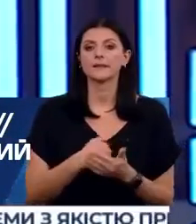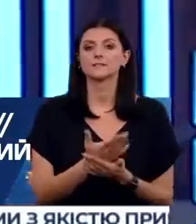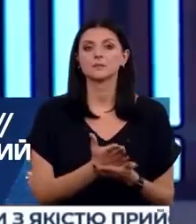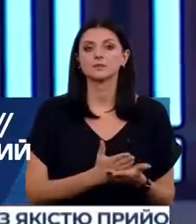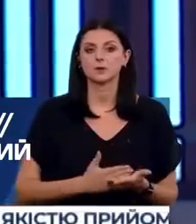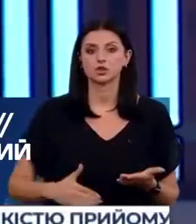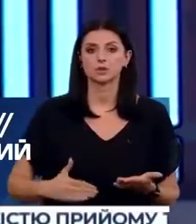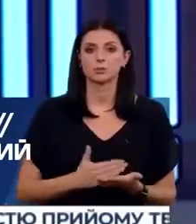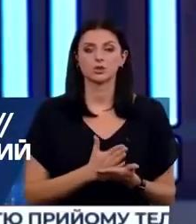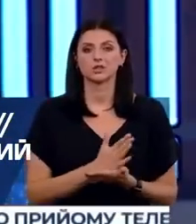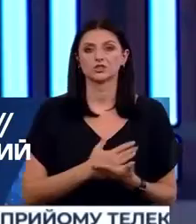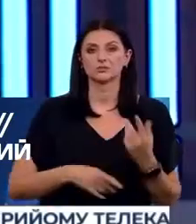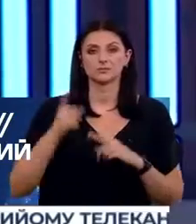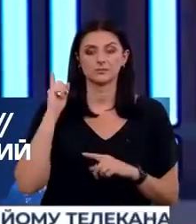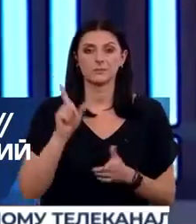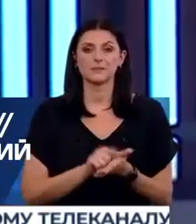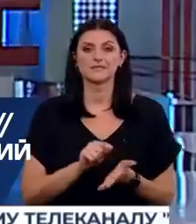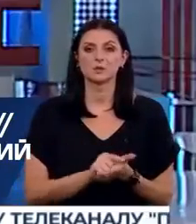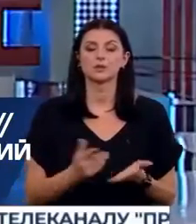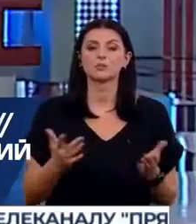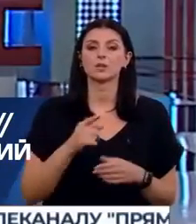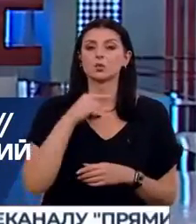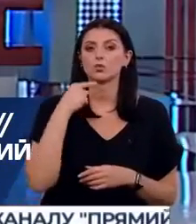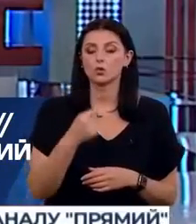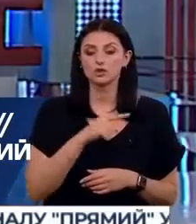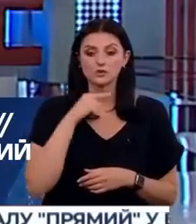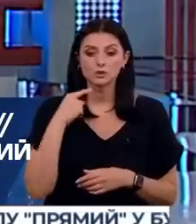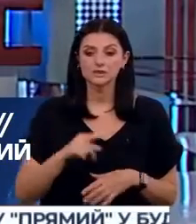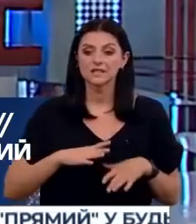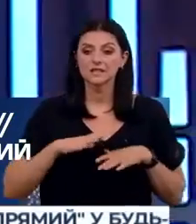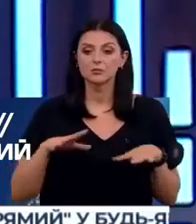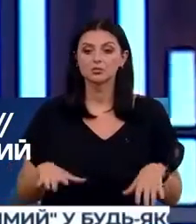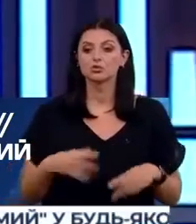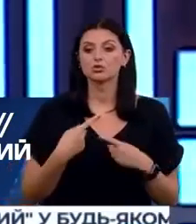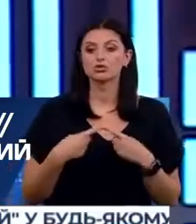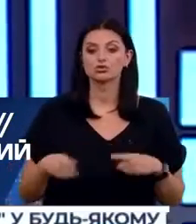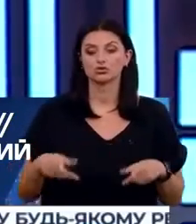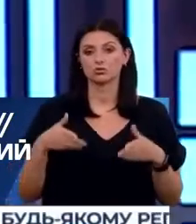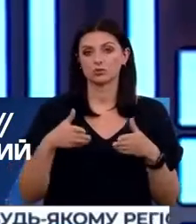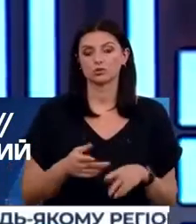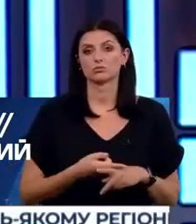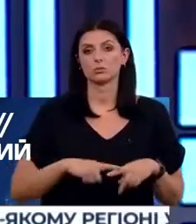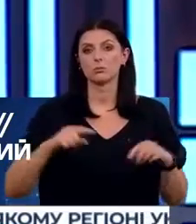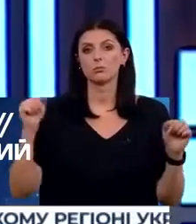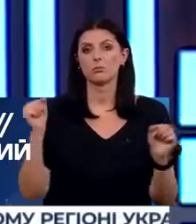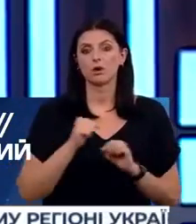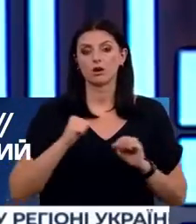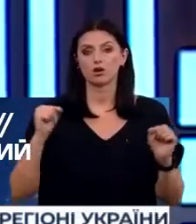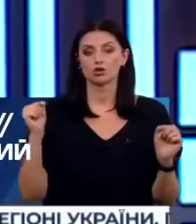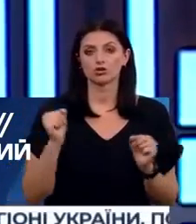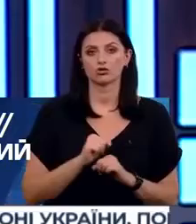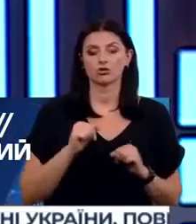забезпеченим політичним нафталіновим пенсіонером, який говорить, в Росії не було іншого виходу, це маячня, як димова